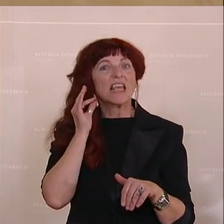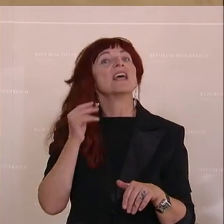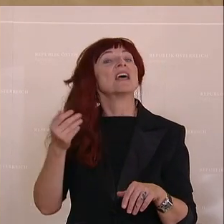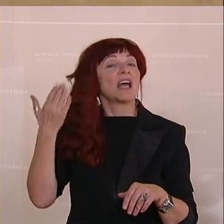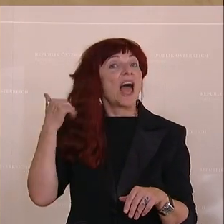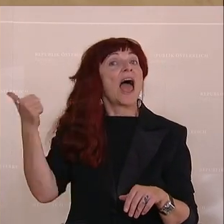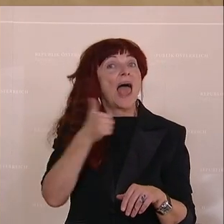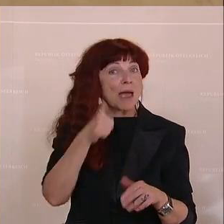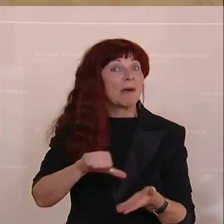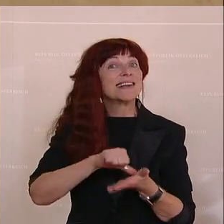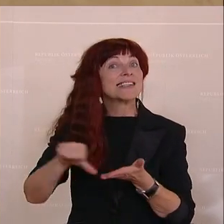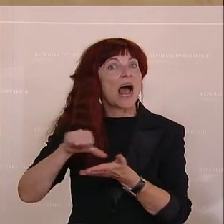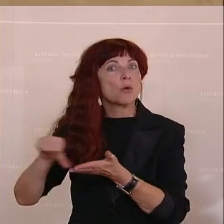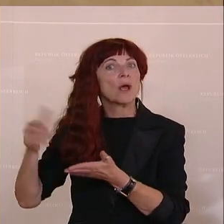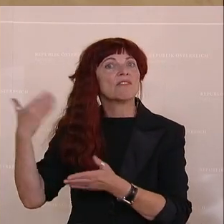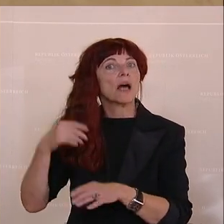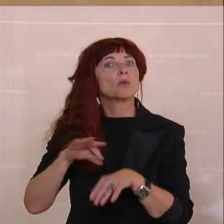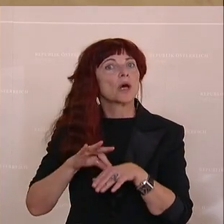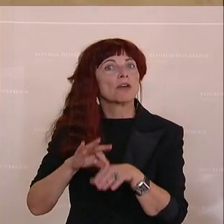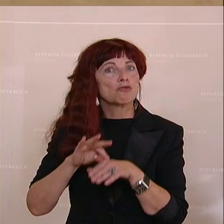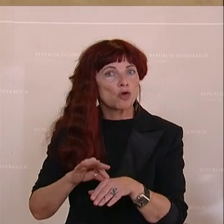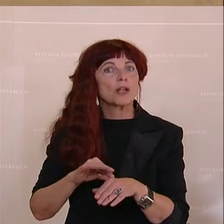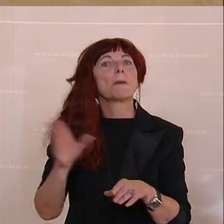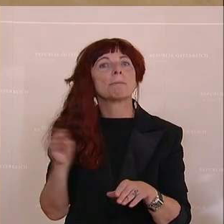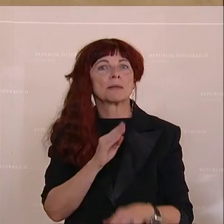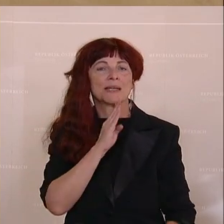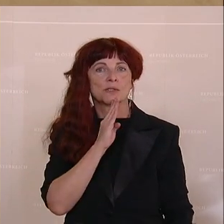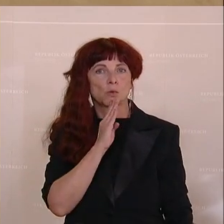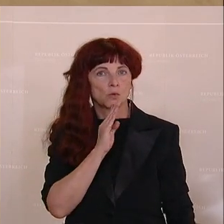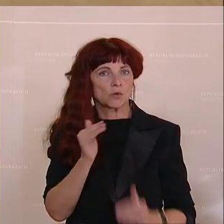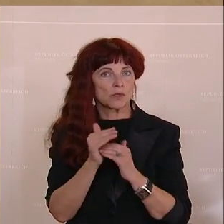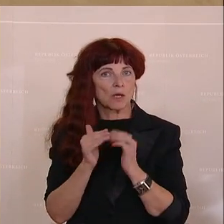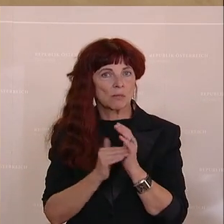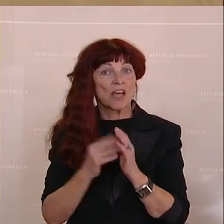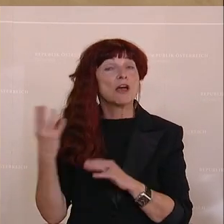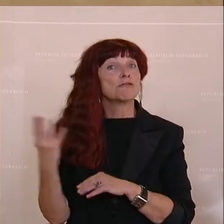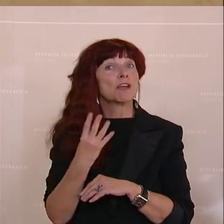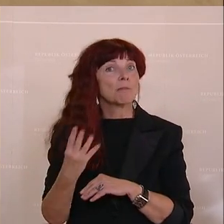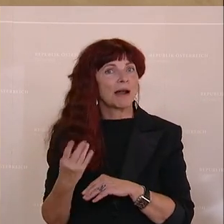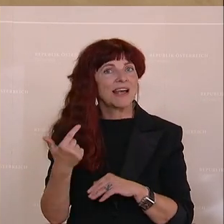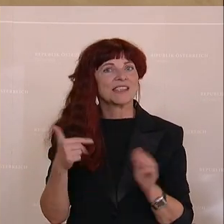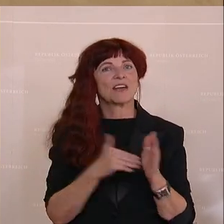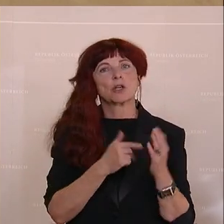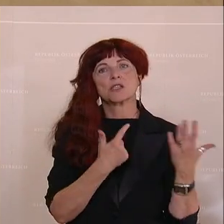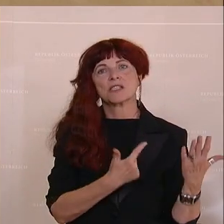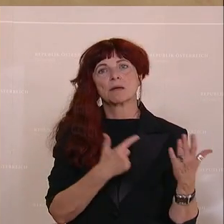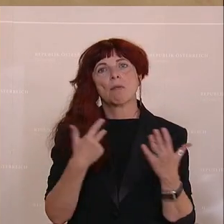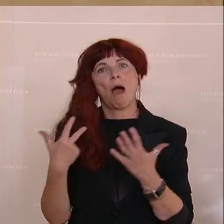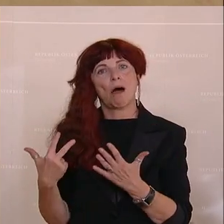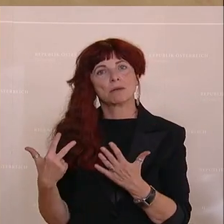des Pensionssystems getätigt wurden? Ganze 4-mal. 2007,